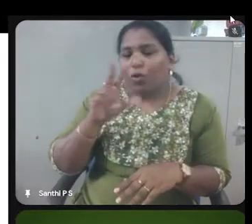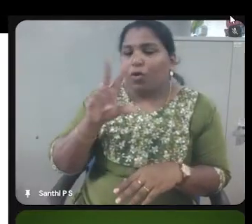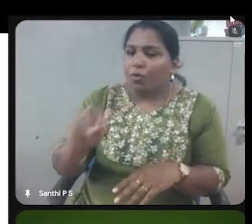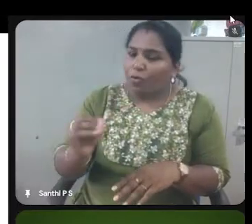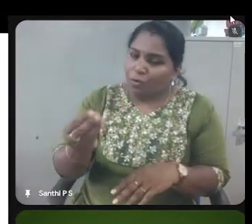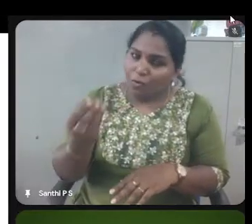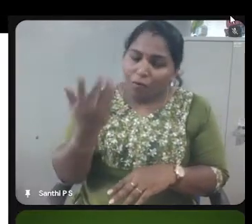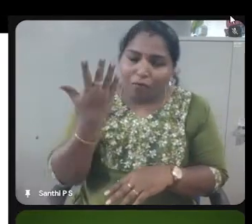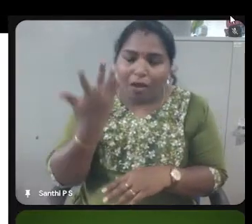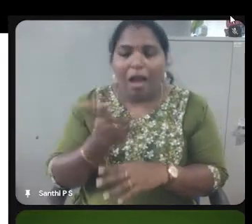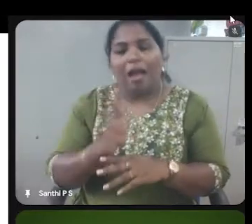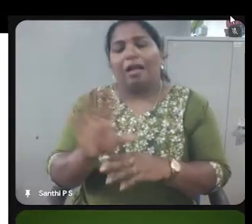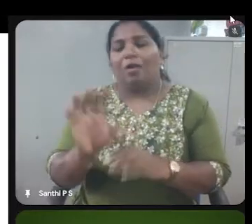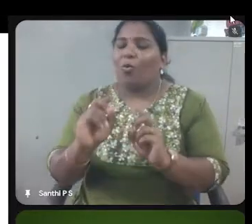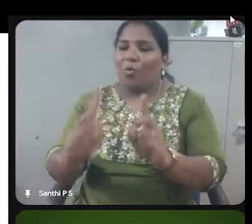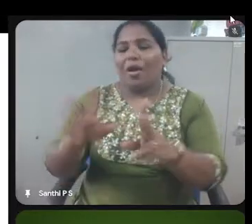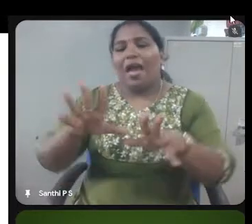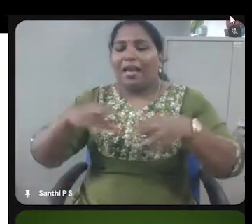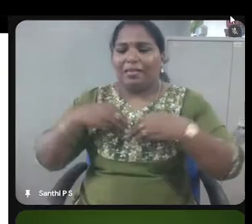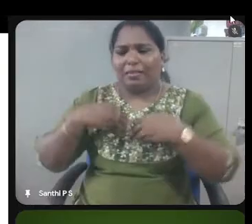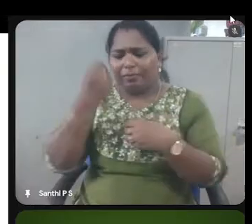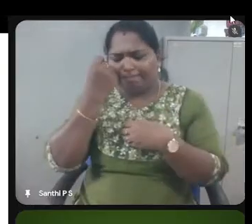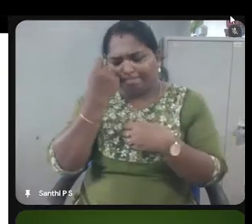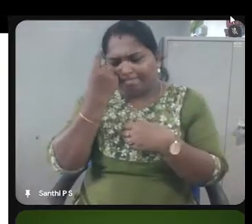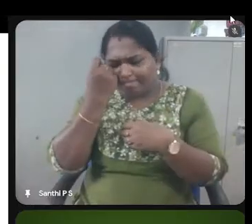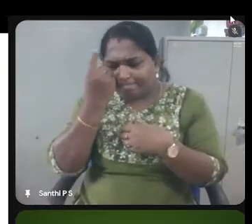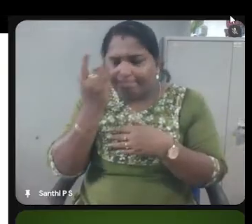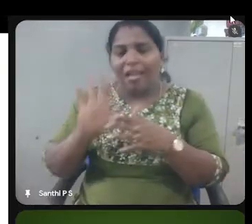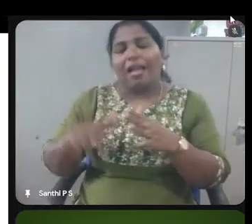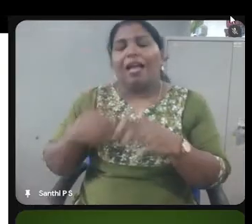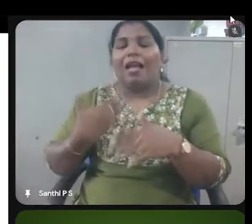ദിസ് ഇസ് നോട്ട് ഗോയിങ് ടു വർക്ക് എന്നുള്ളത് മനസ്സിലായിട്ട് അതൊരു